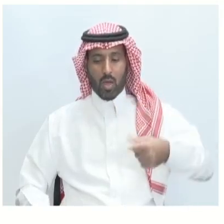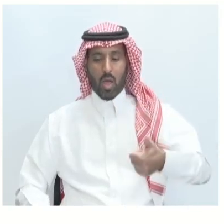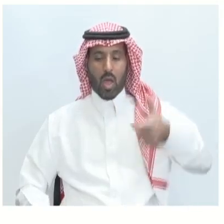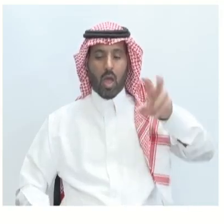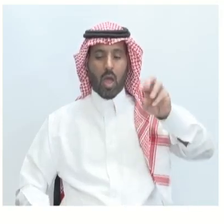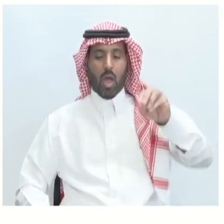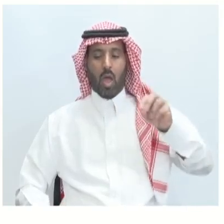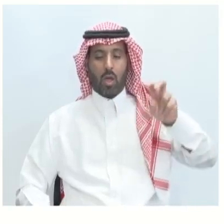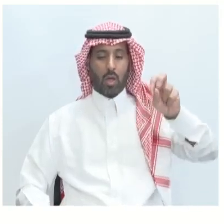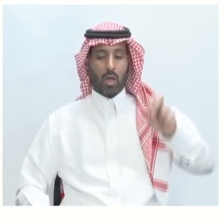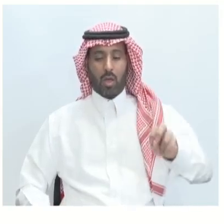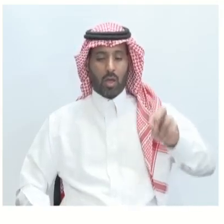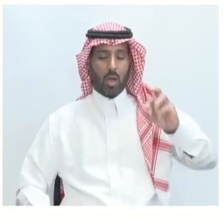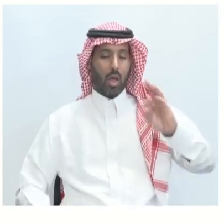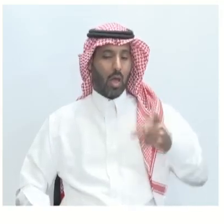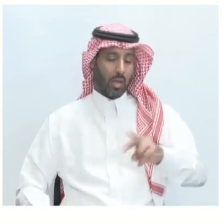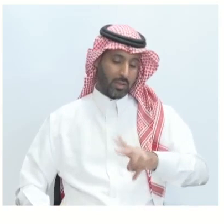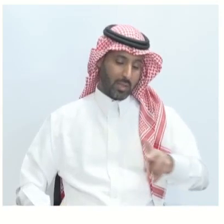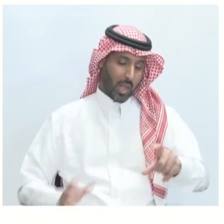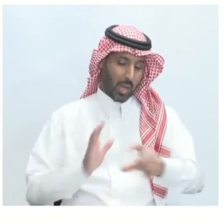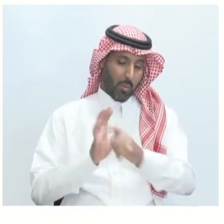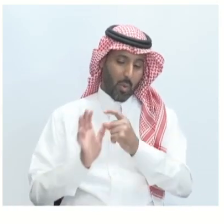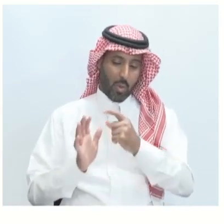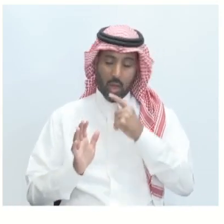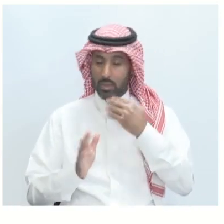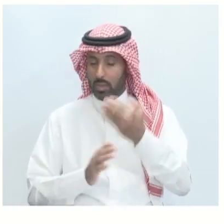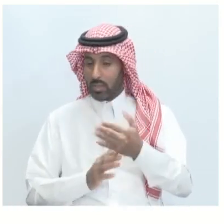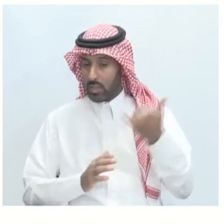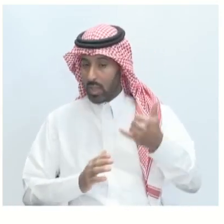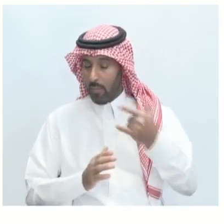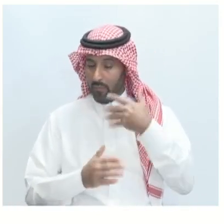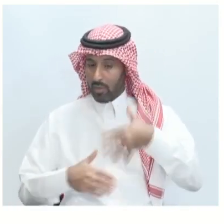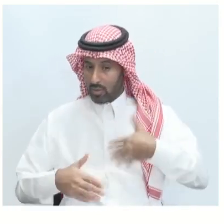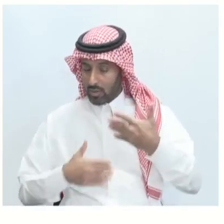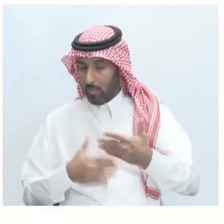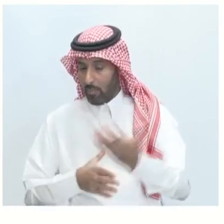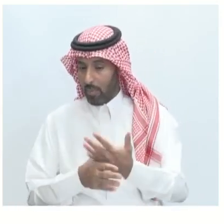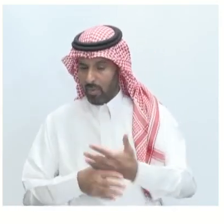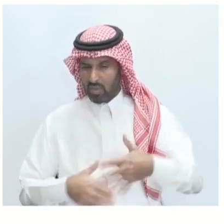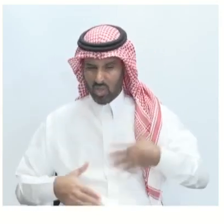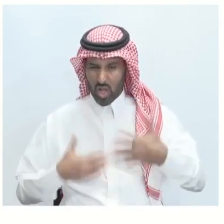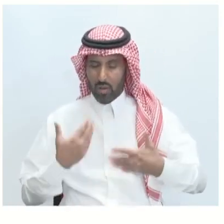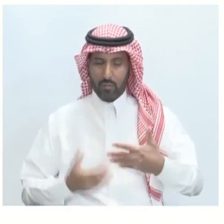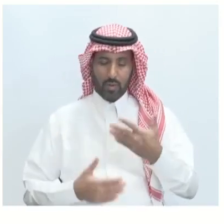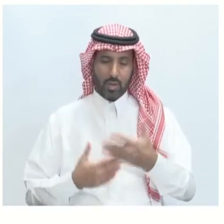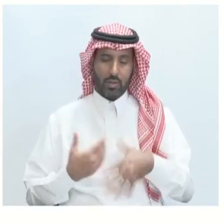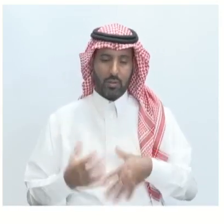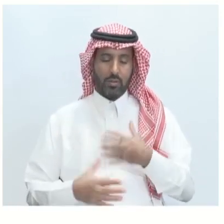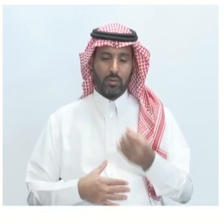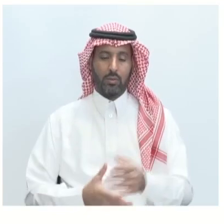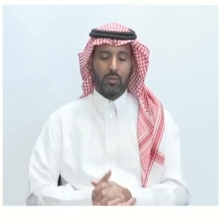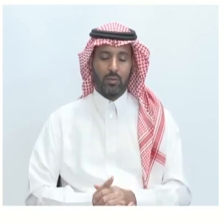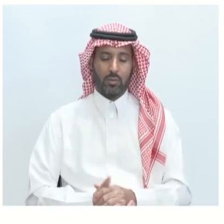تتغير الموضوعات التي تثير الانفعالات في هذه المرحله عن